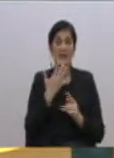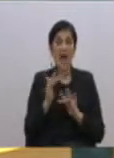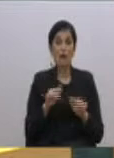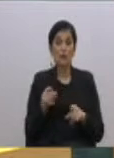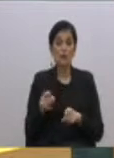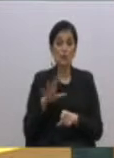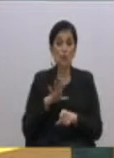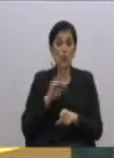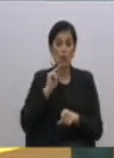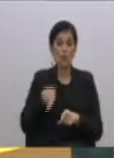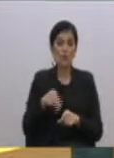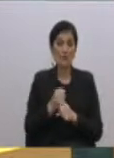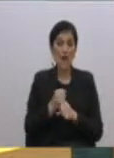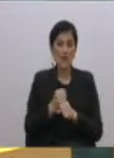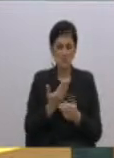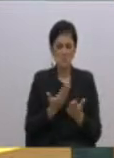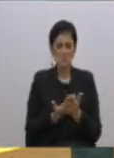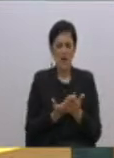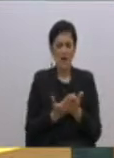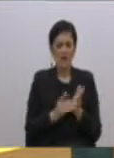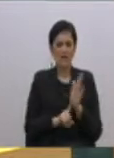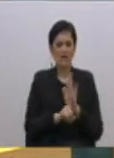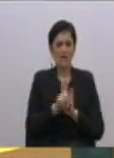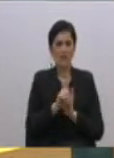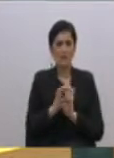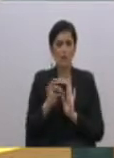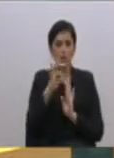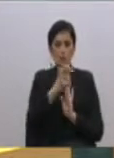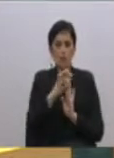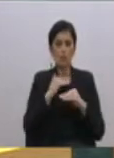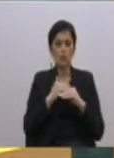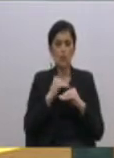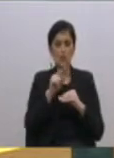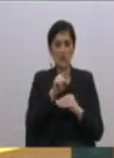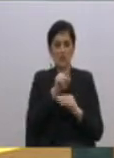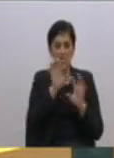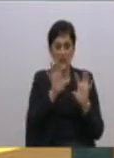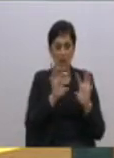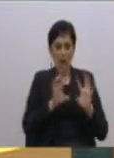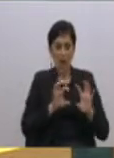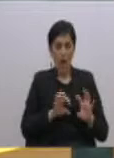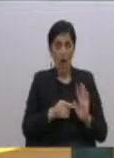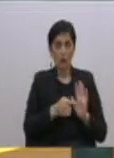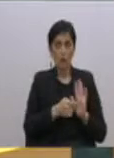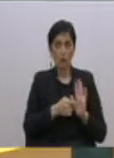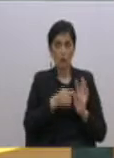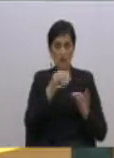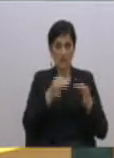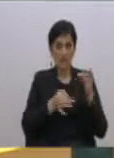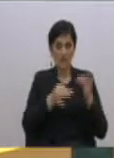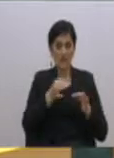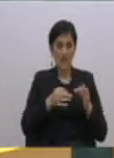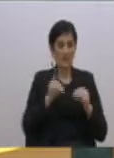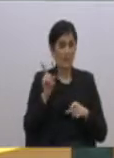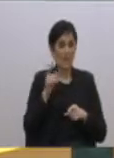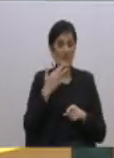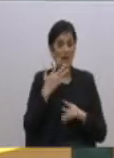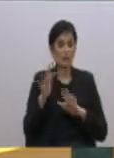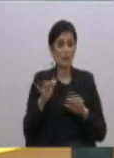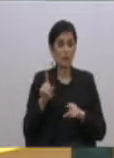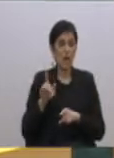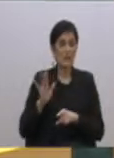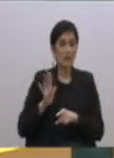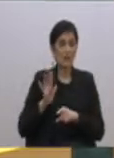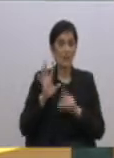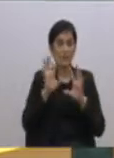șauda. Da, pirobita, da, uite, scoi, mitro, nu luăm, to rădăm, to vis canone, biromel, romel, zis, sa samarto, da, am hara, nace bizro, sa da, am hara.